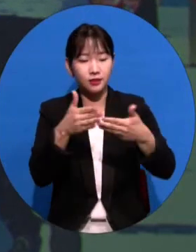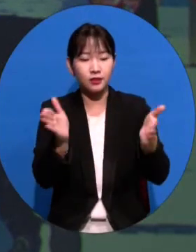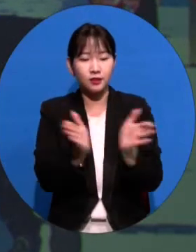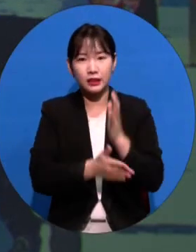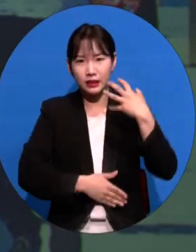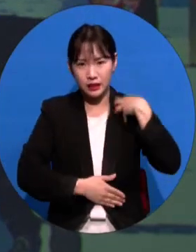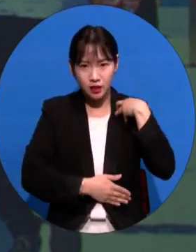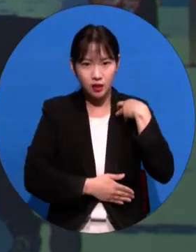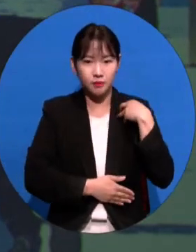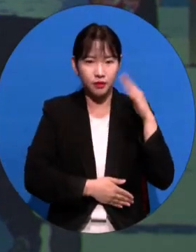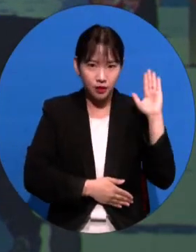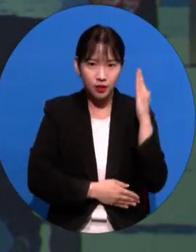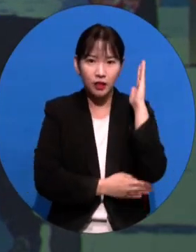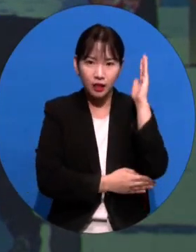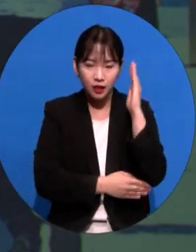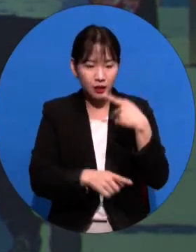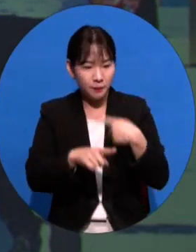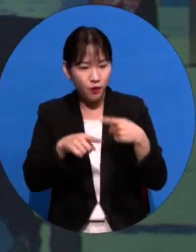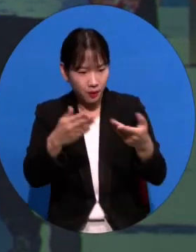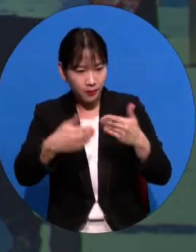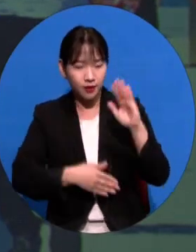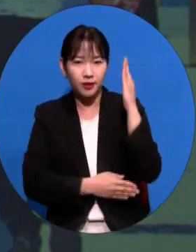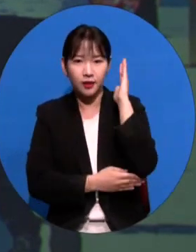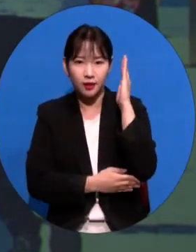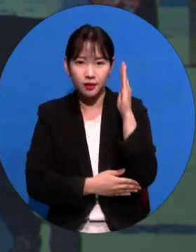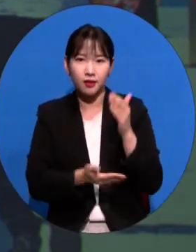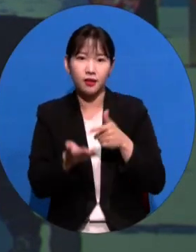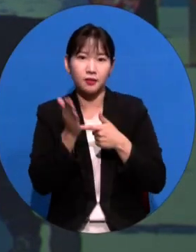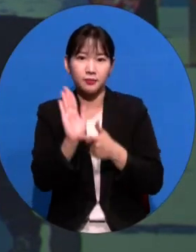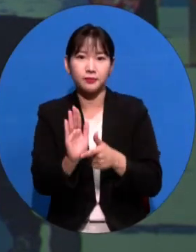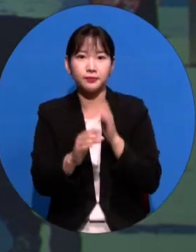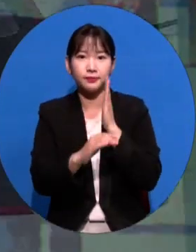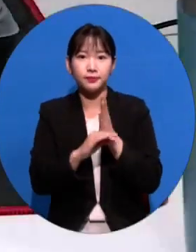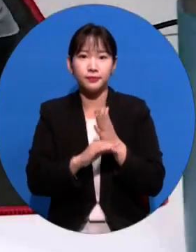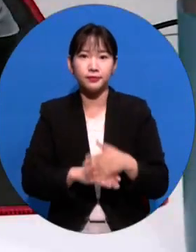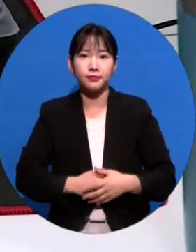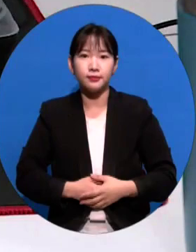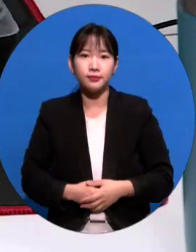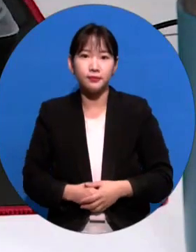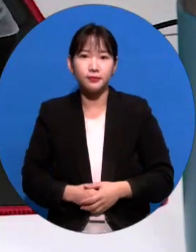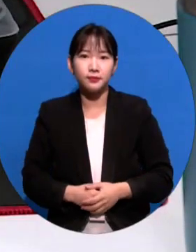책임 논과 심판 논이 불거지고 있습니다 양 연승이 잡니다